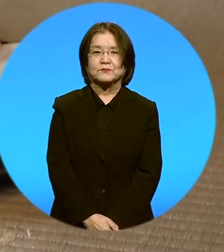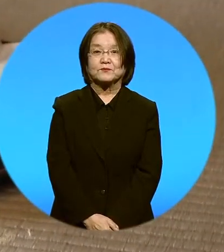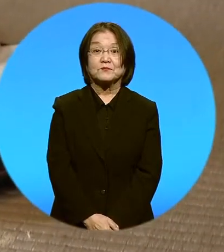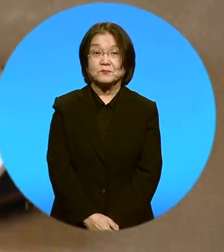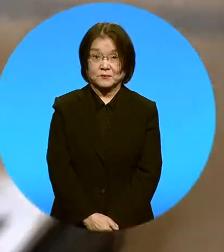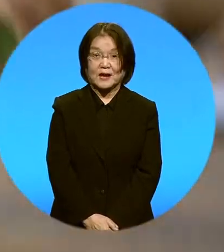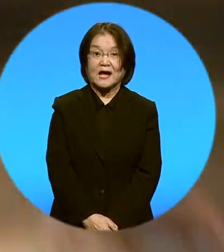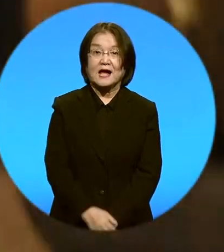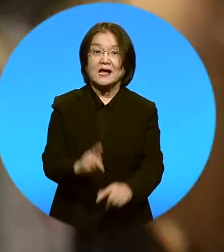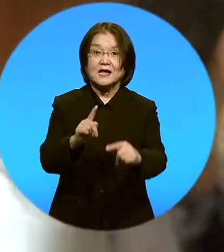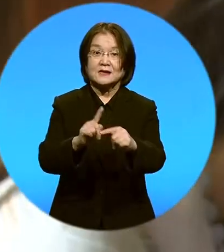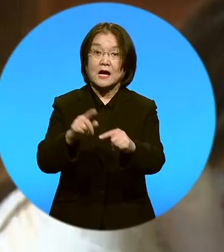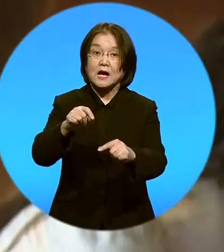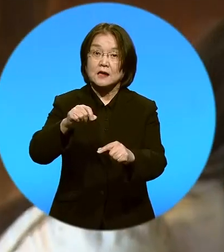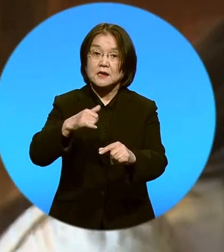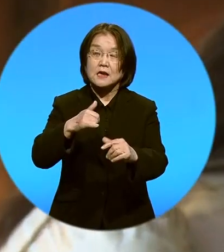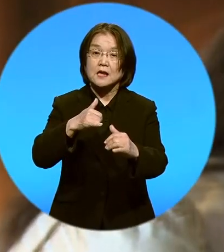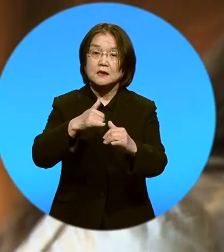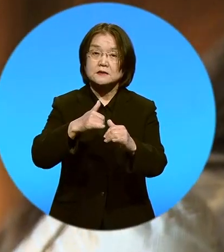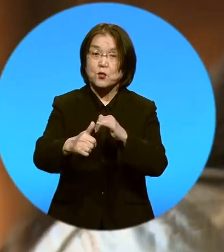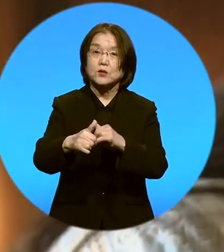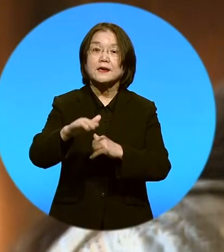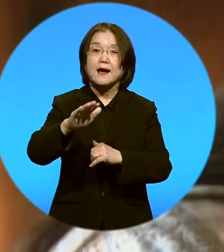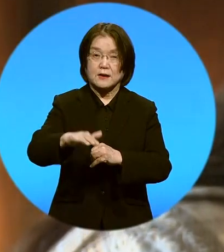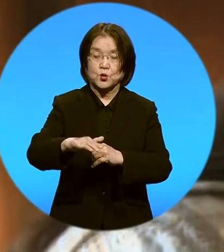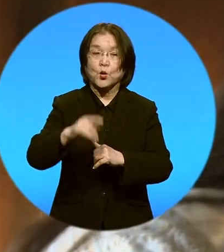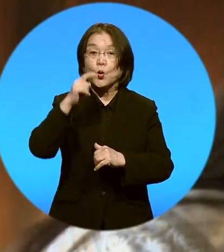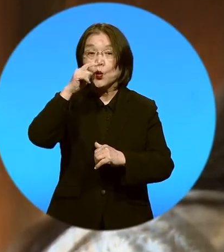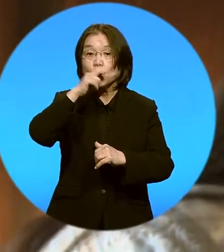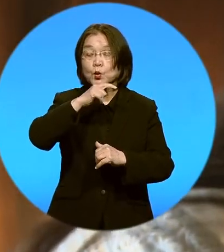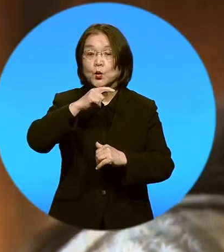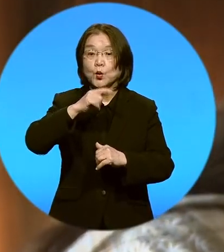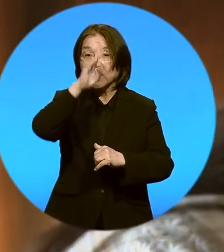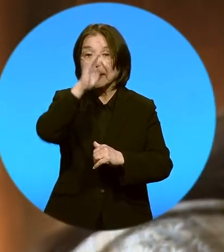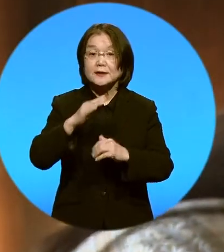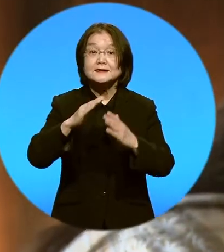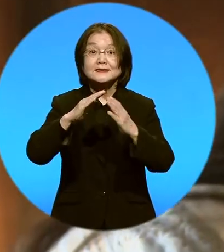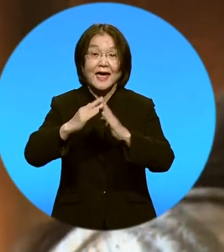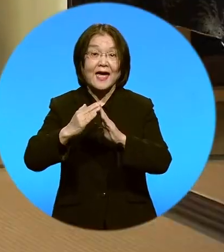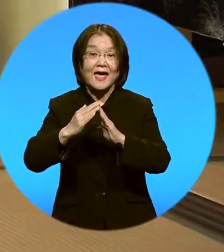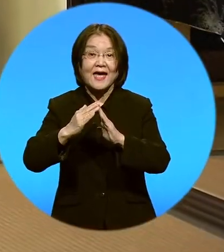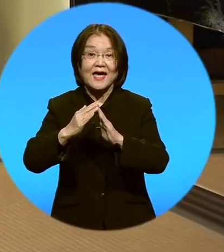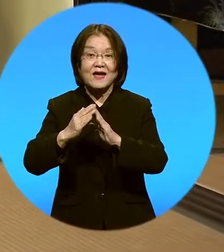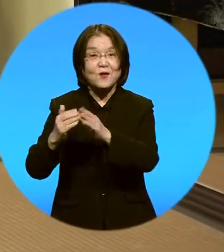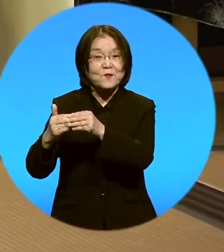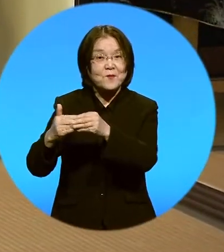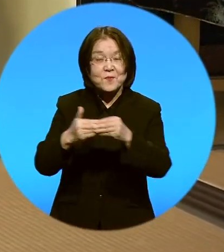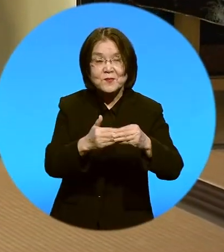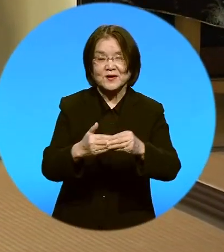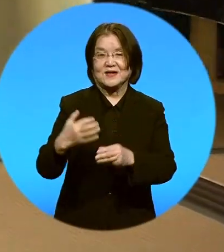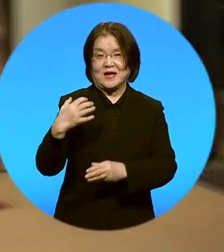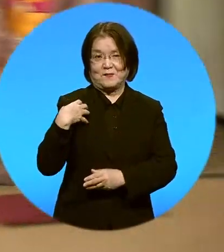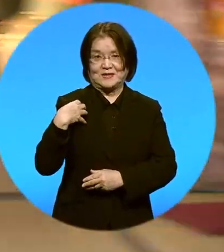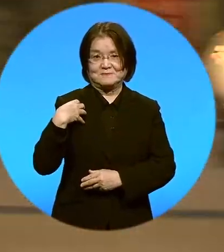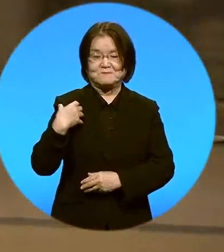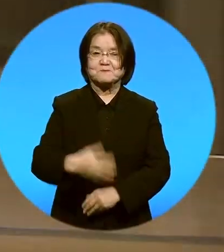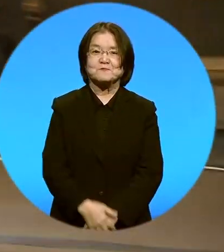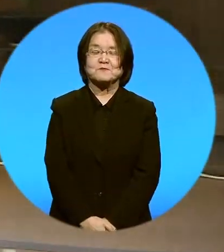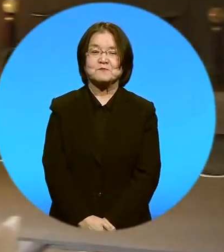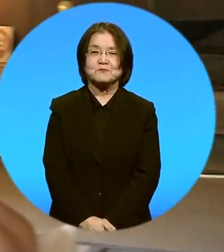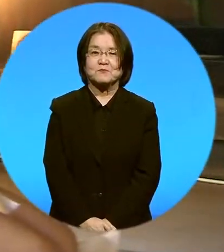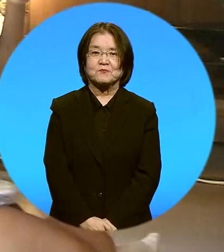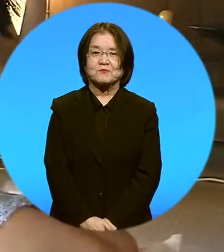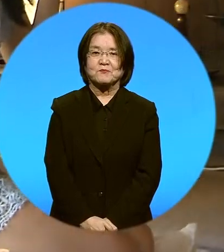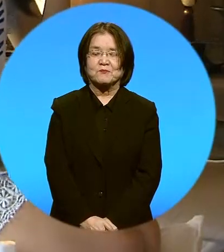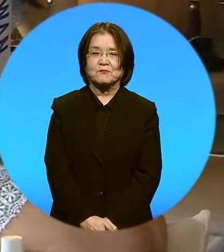中種子町にある古市家住宅を案内するのが高校生の今回の役割です。 How is that? Thank you.